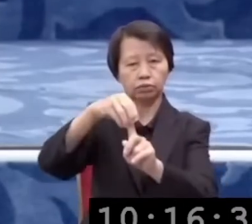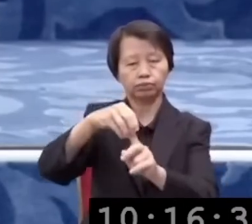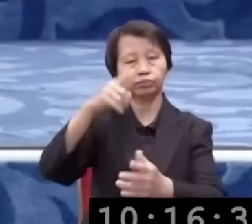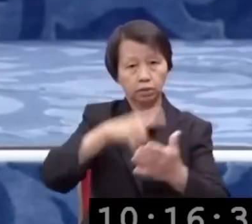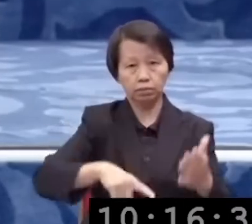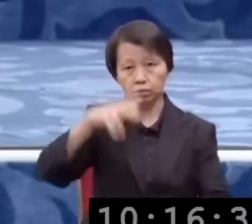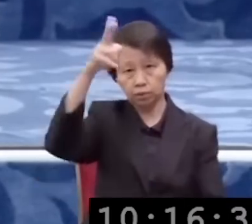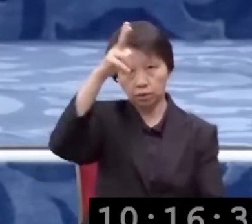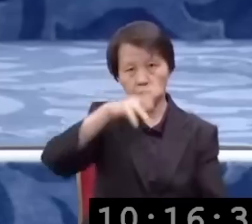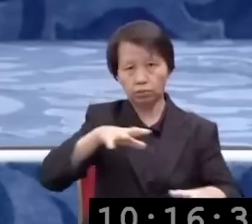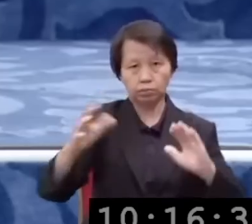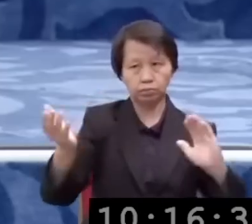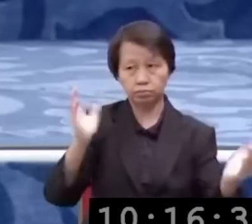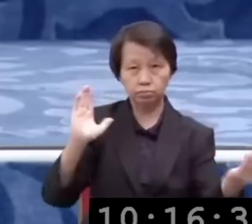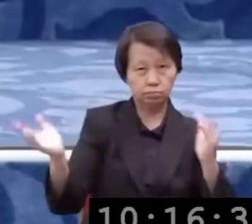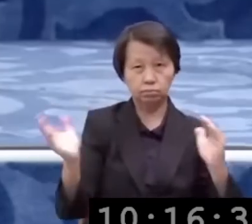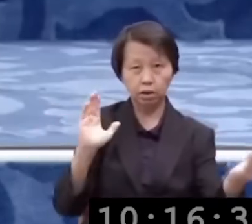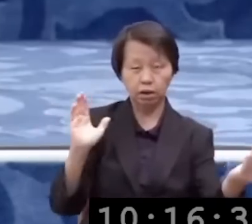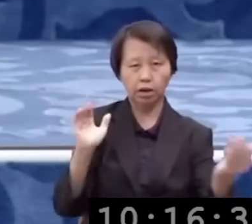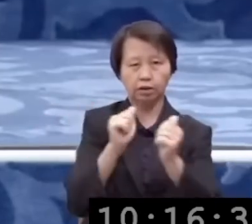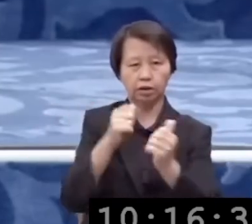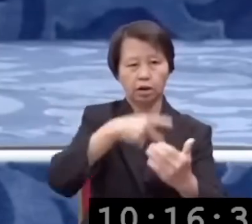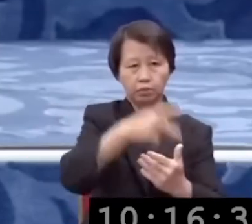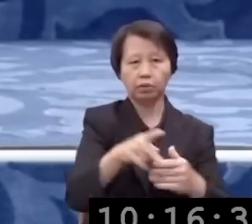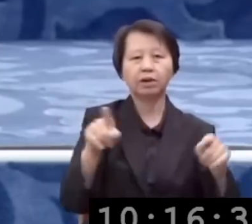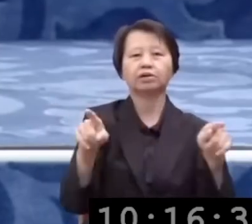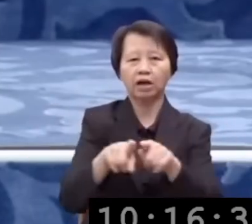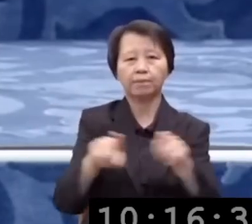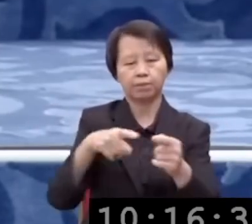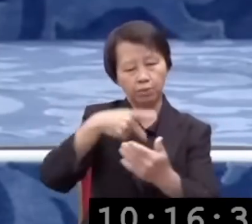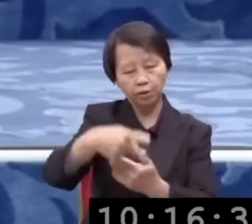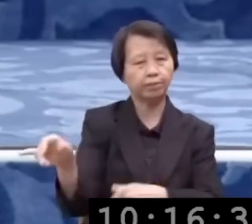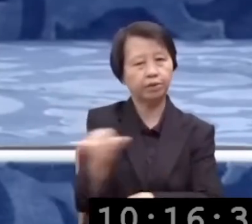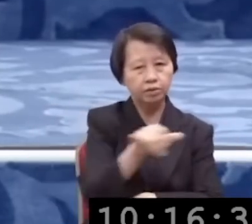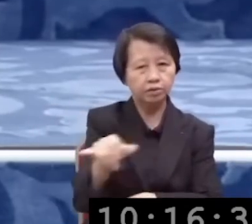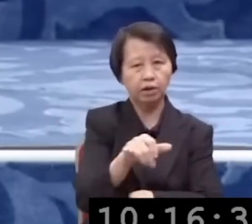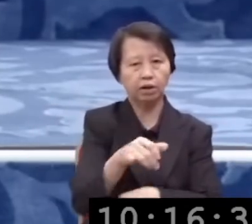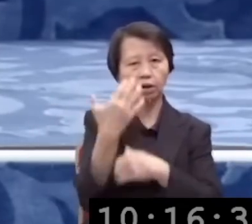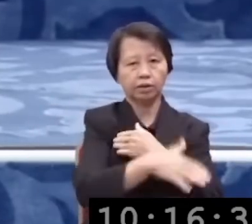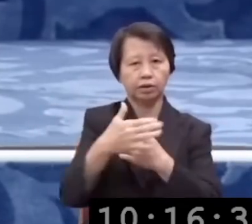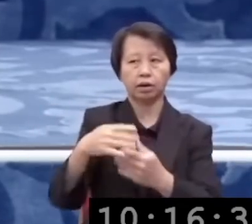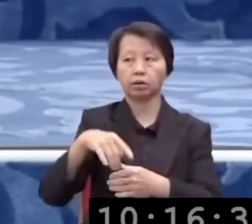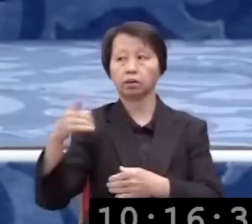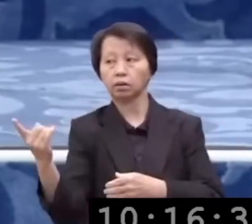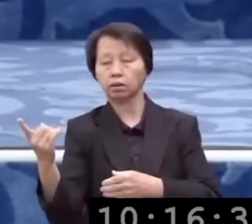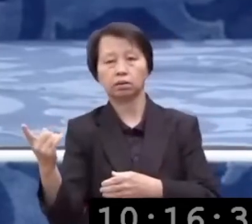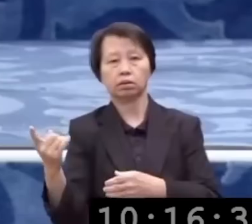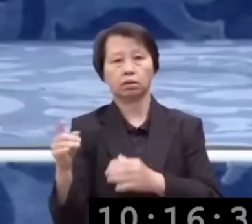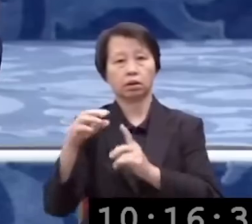kerajaan membuat pembandingan dengan program yang serupa di peringkat negara Rantau